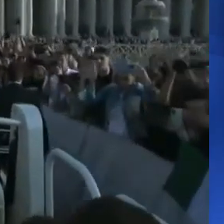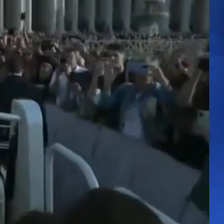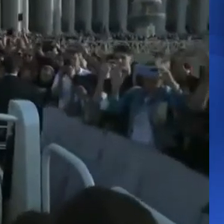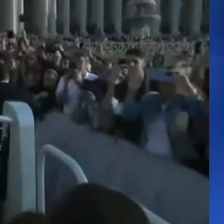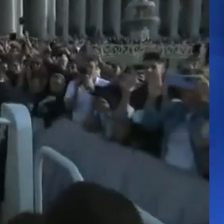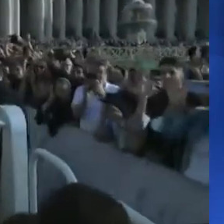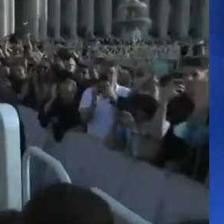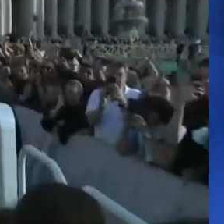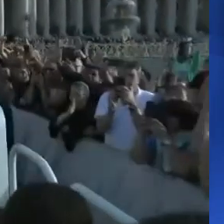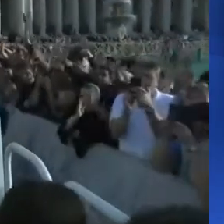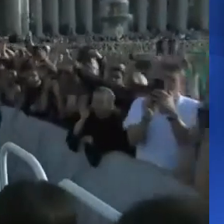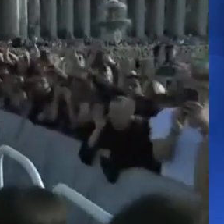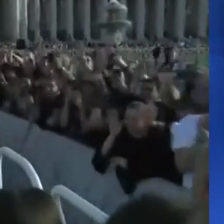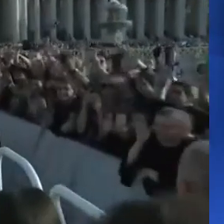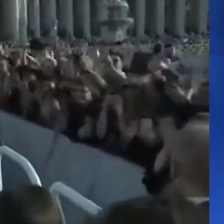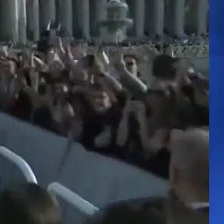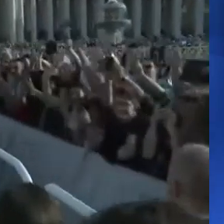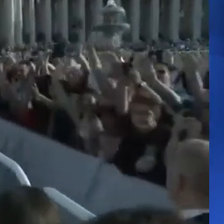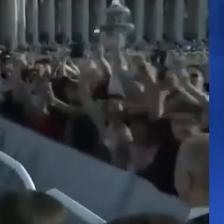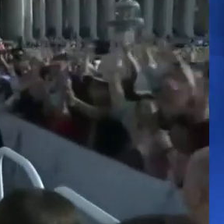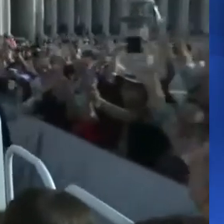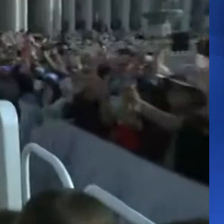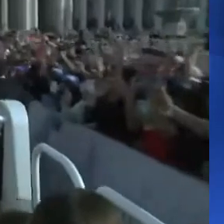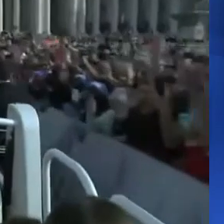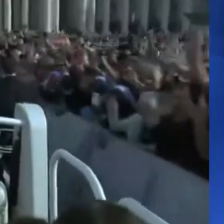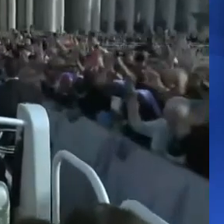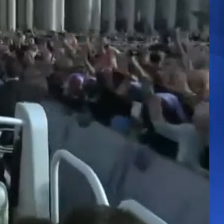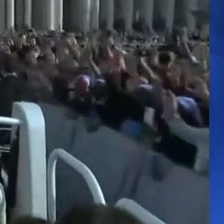Witamy serdecznie pielgrzymów polskich.